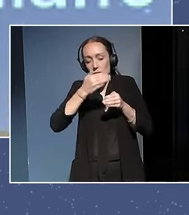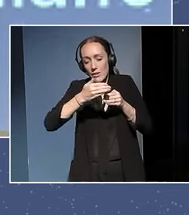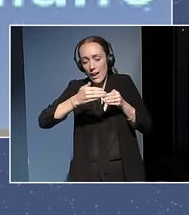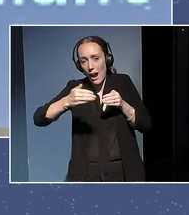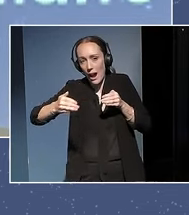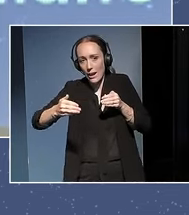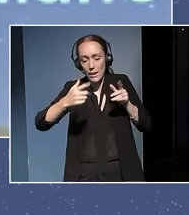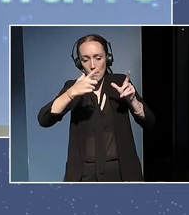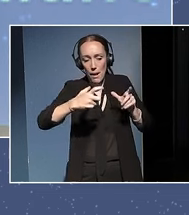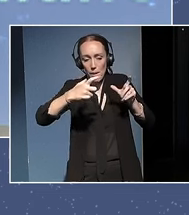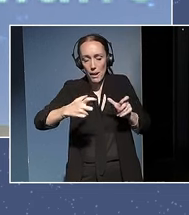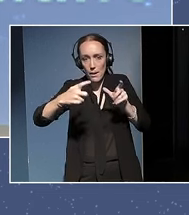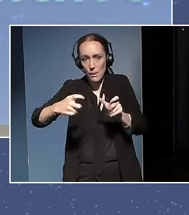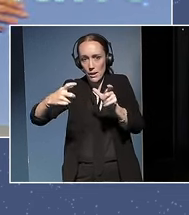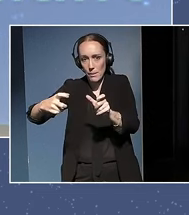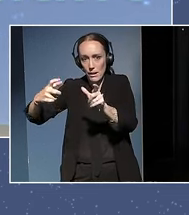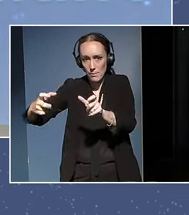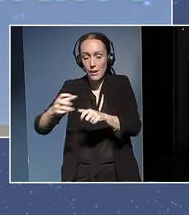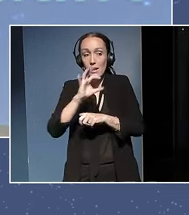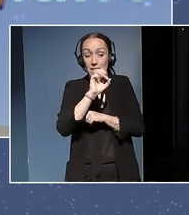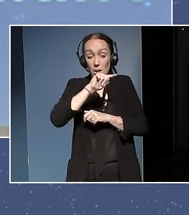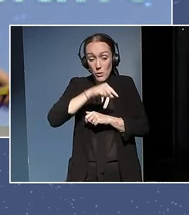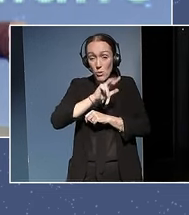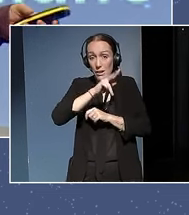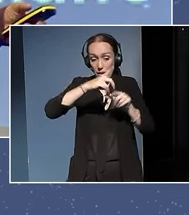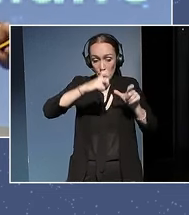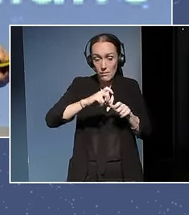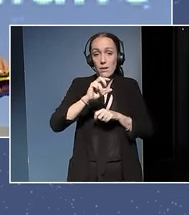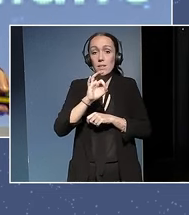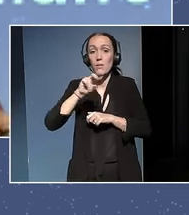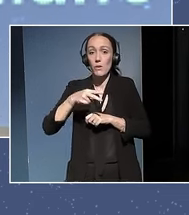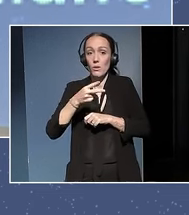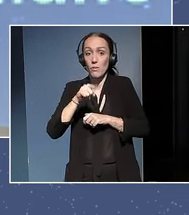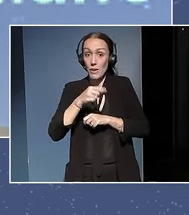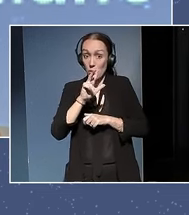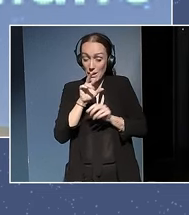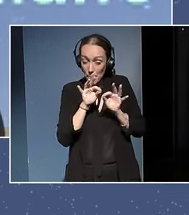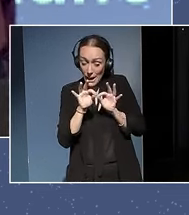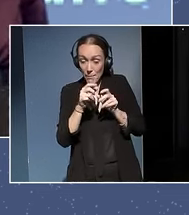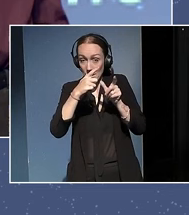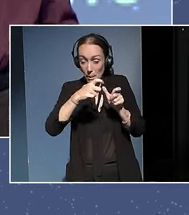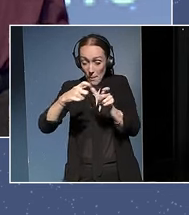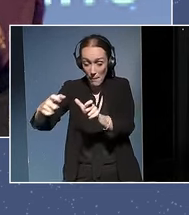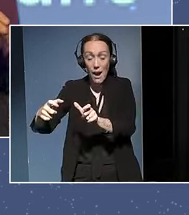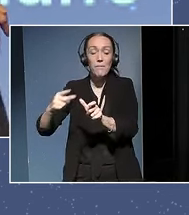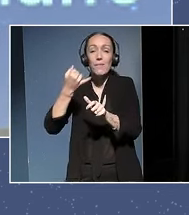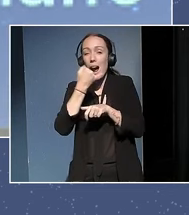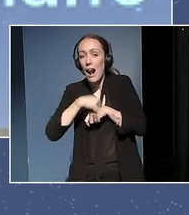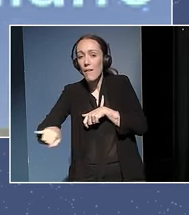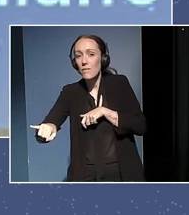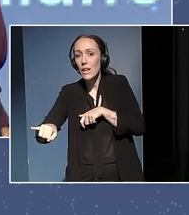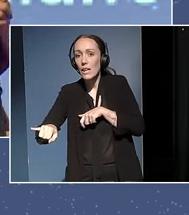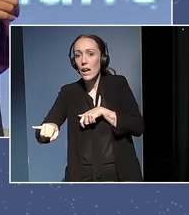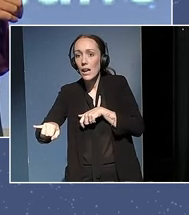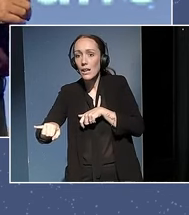scansioni ogni 0,3 mm ne facciamo una e mettendo insieme tutta sta roba salta